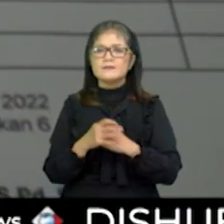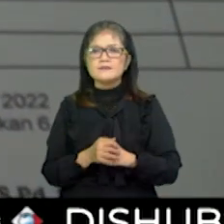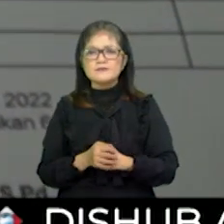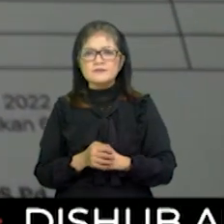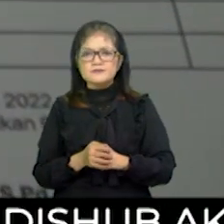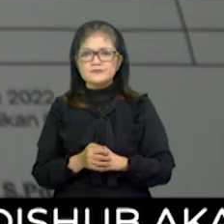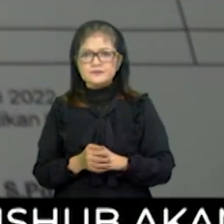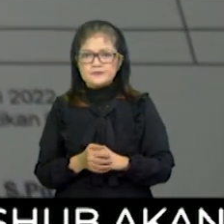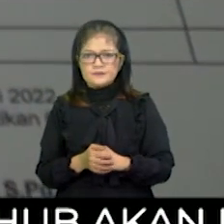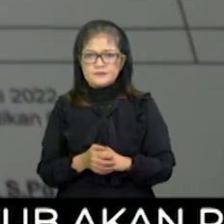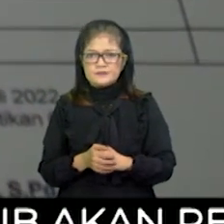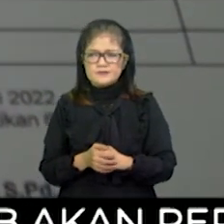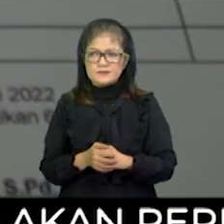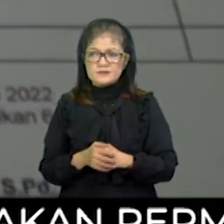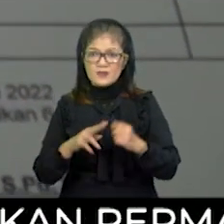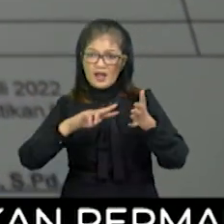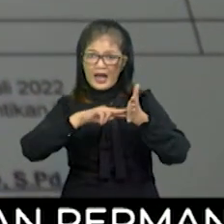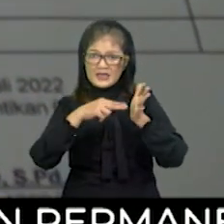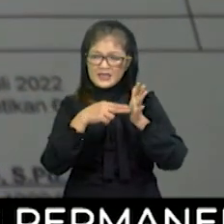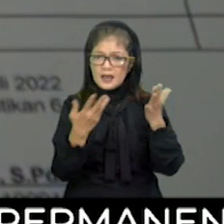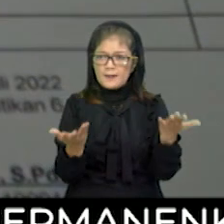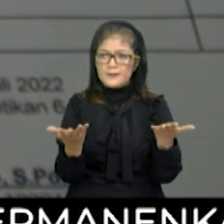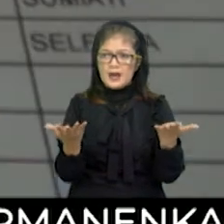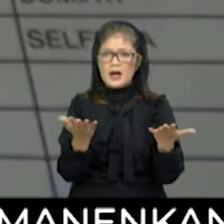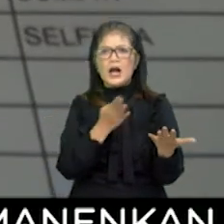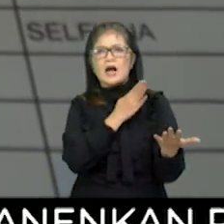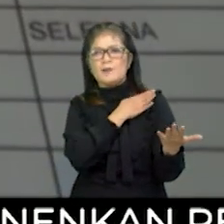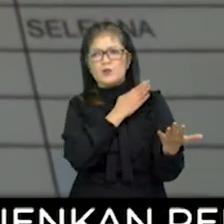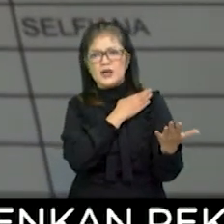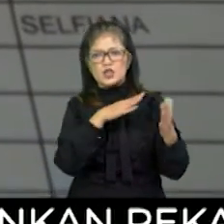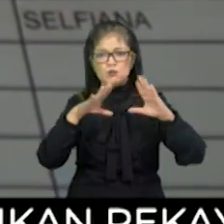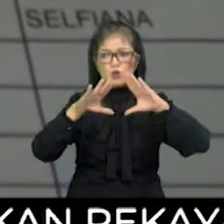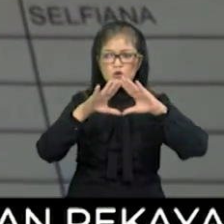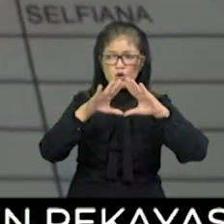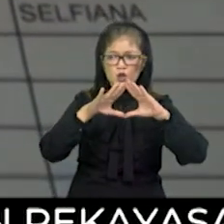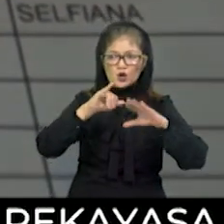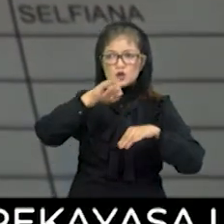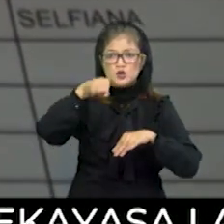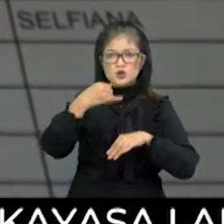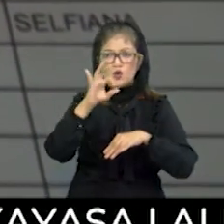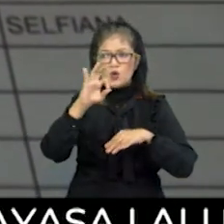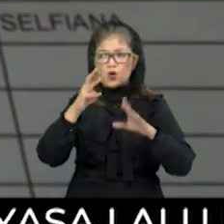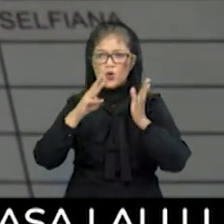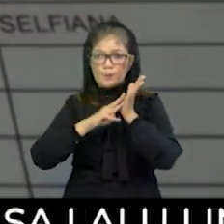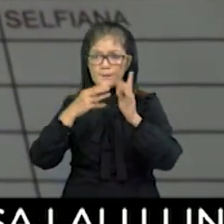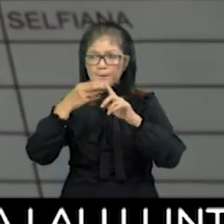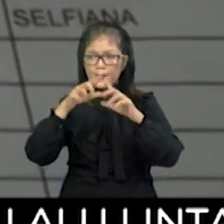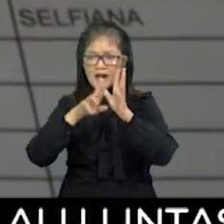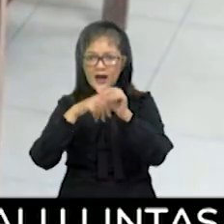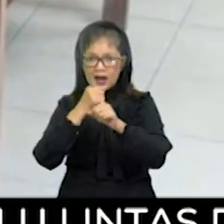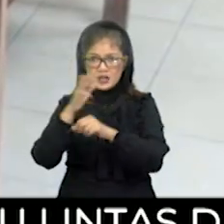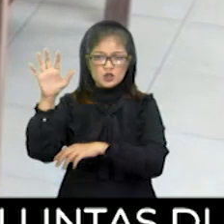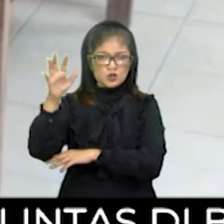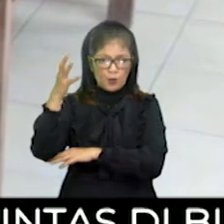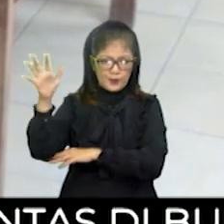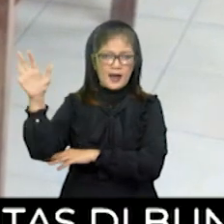Hal ini berdampak warga luar daerah seperti Kabupaten Mojokerto, Jombang, dan Sidoarjo yang berbatasan langsung dengan Kota Mojokerto tidak